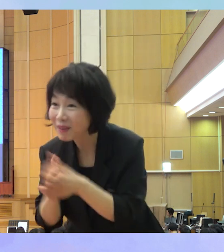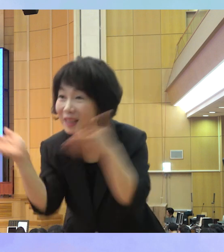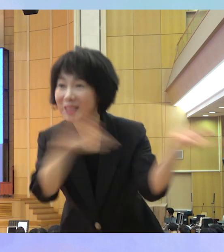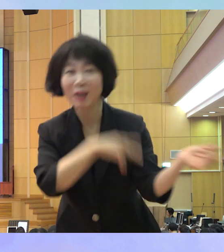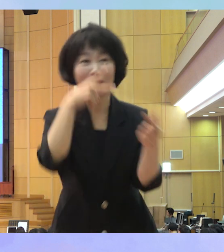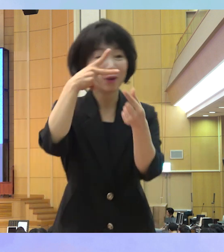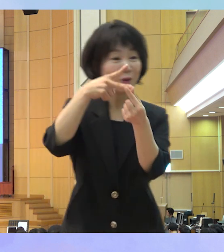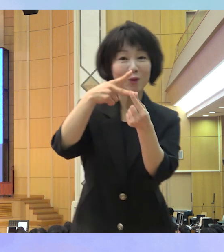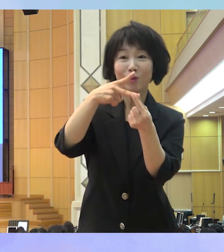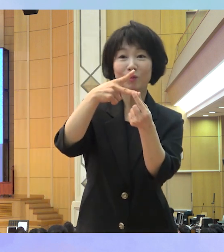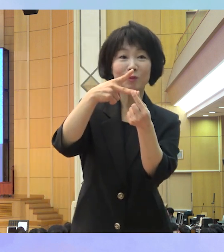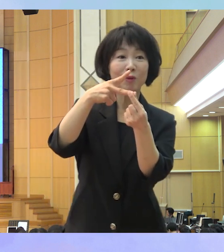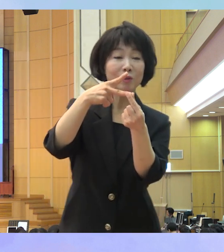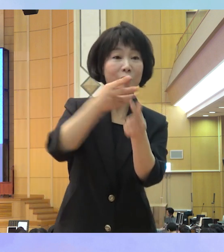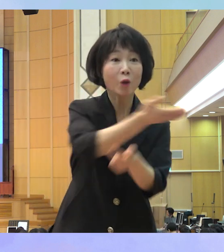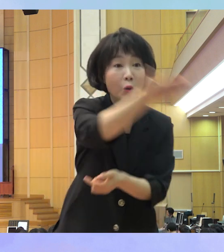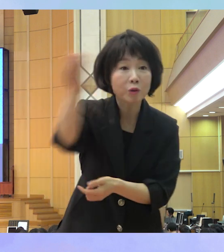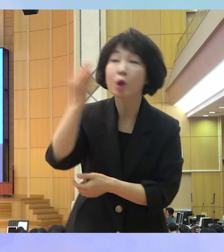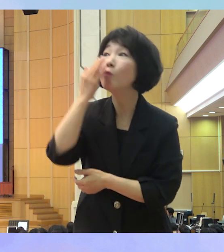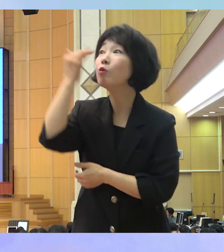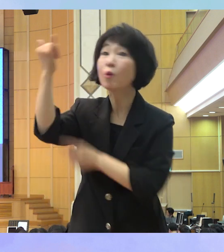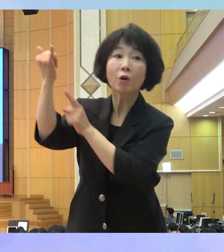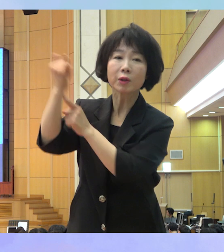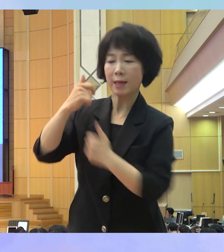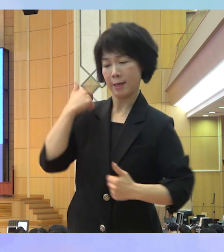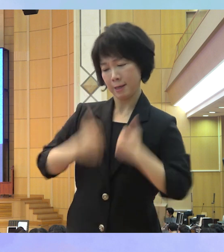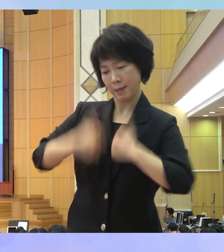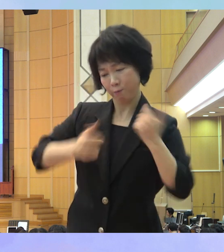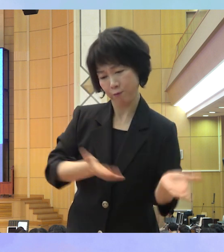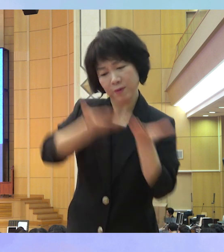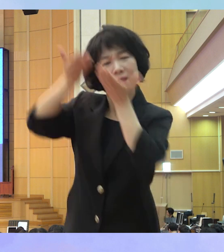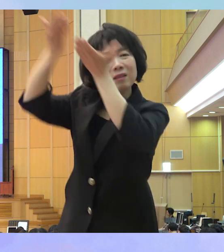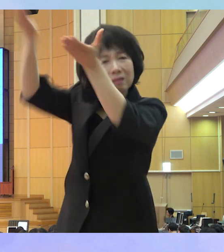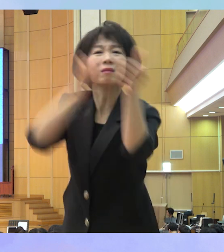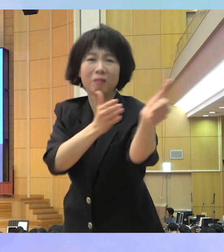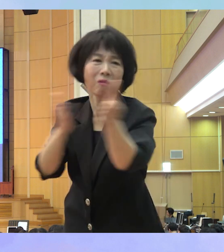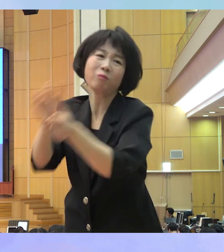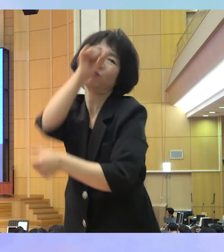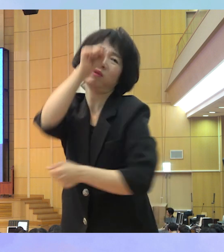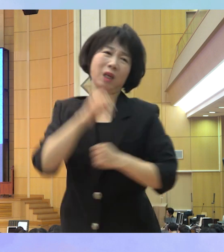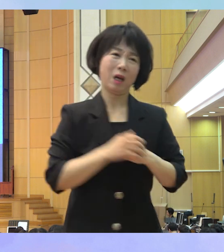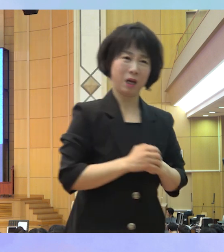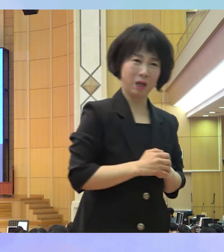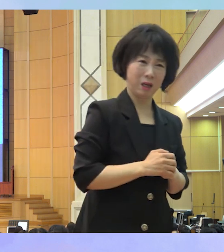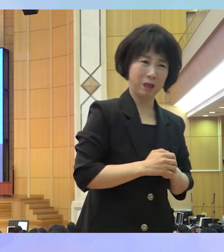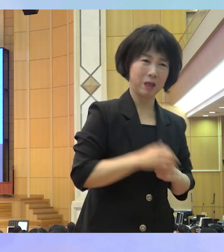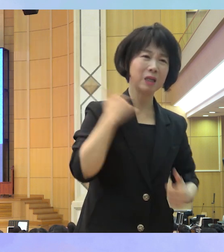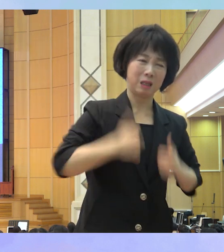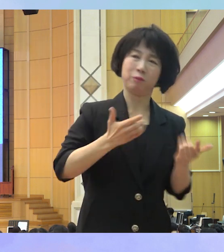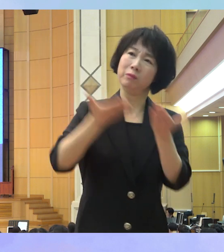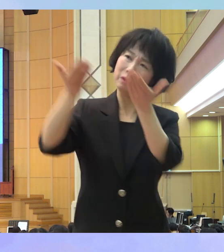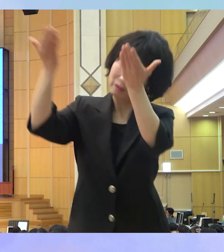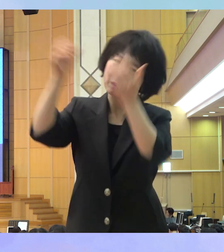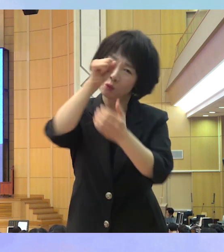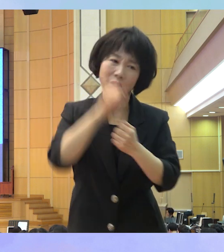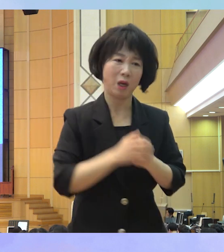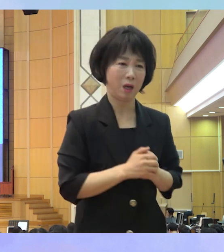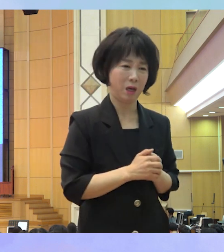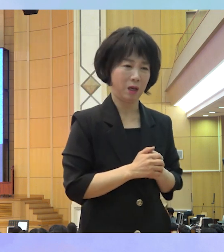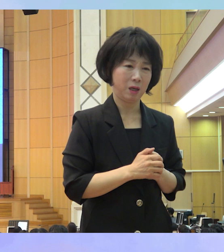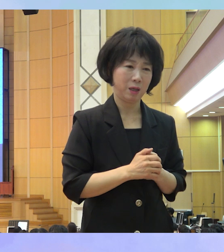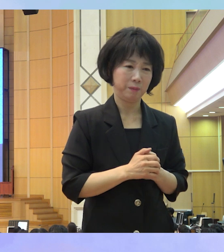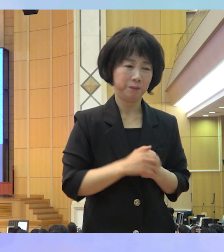뭐냐? 기쁘게 해드리는 효도를 해야 돼요. 기쁘게 해드리는 효도. 잠언서 23장 25절을 한번